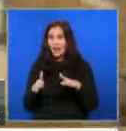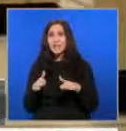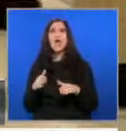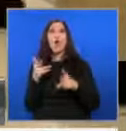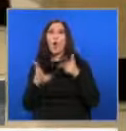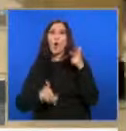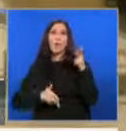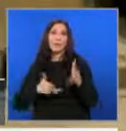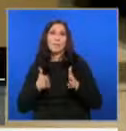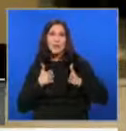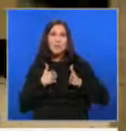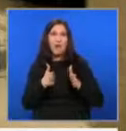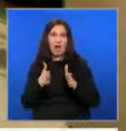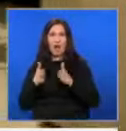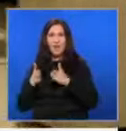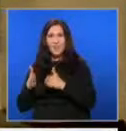престъпление контрабандни канали.